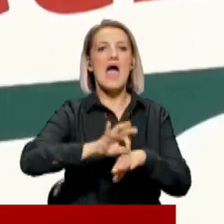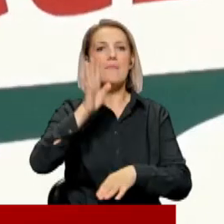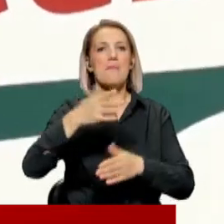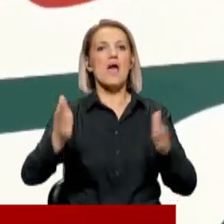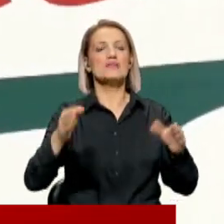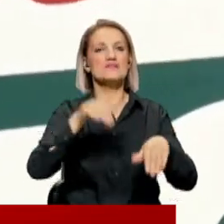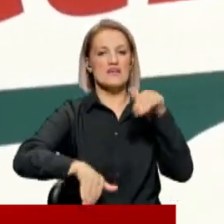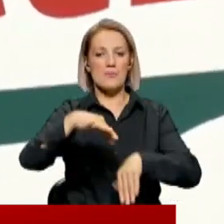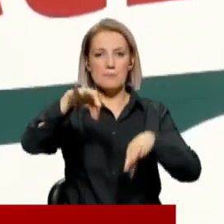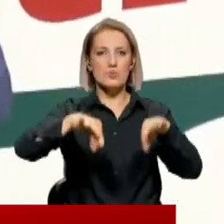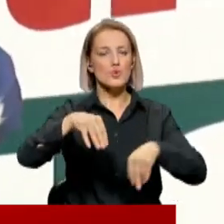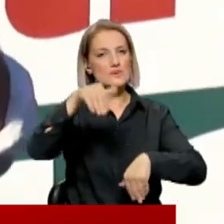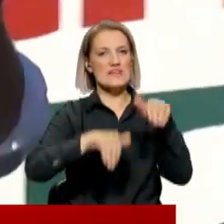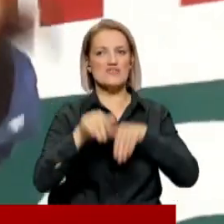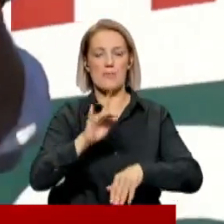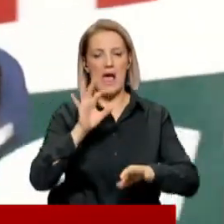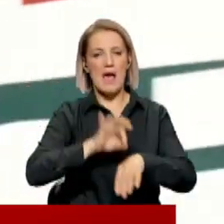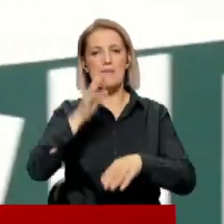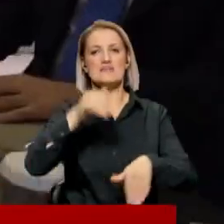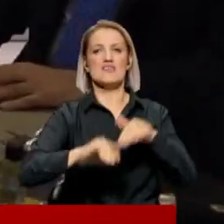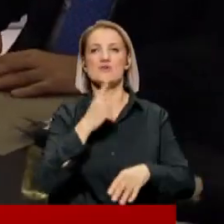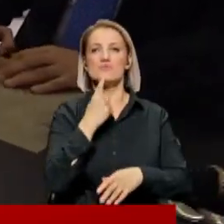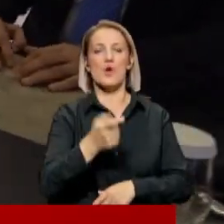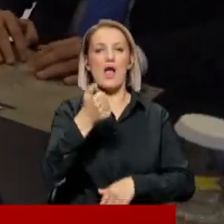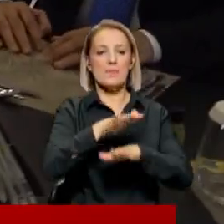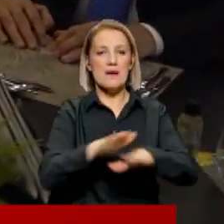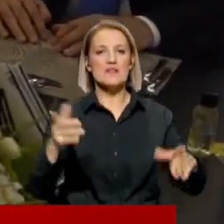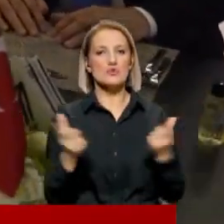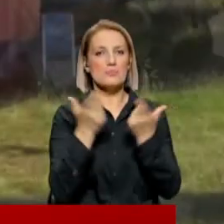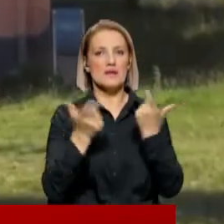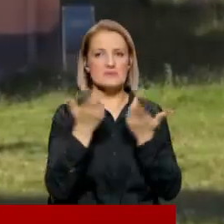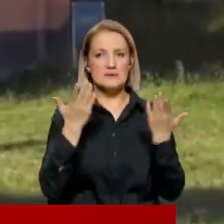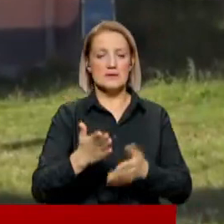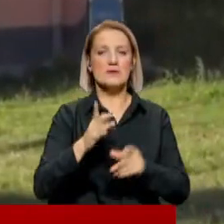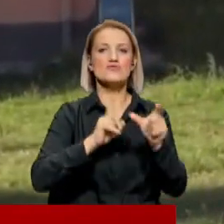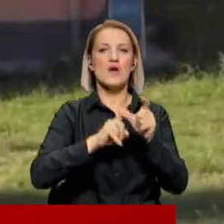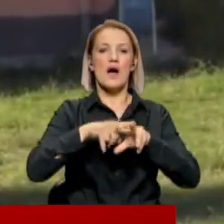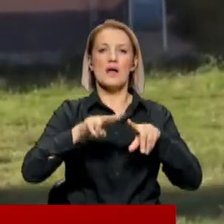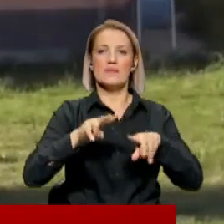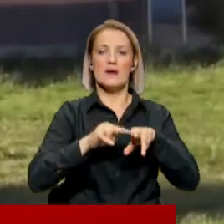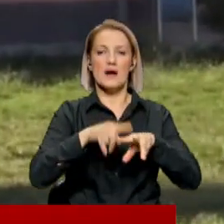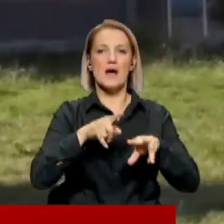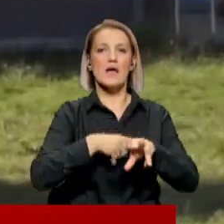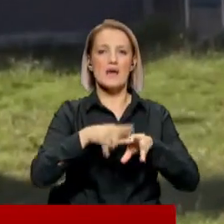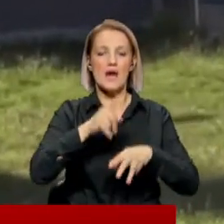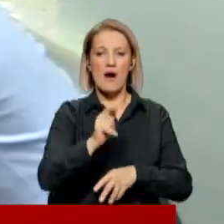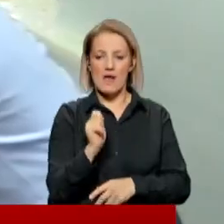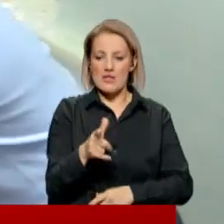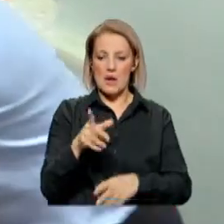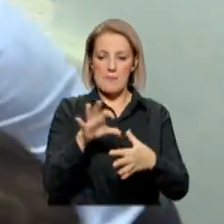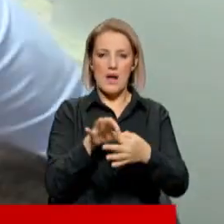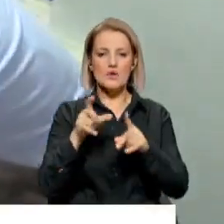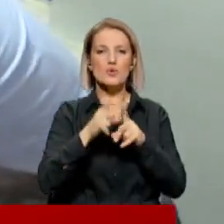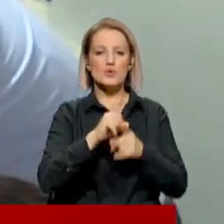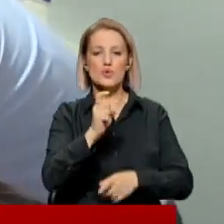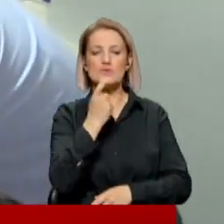seçim! Bugün seçim, derhal seçim diyoruz. Altılı masa toplantıdayken Çankırı'nın Orta ilçesine bağlı Dodurga'da 9